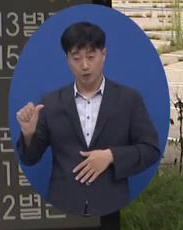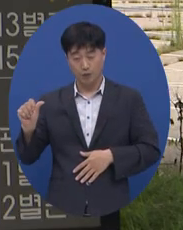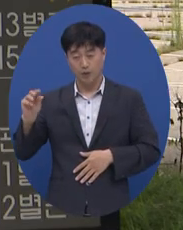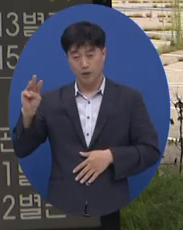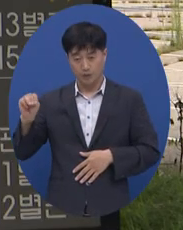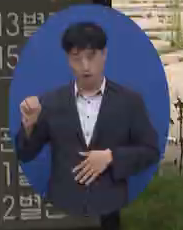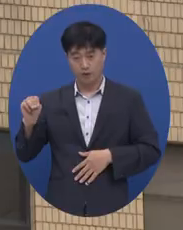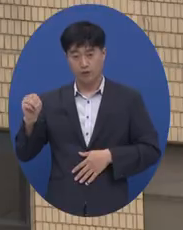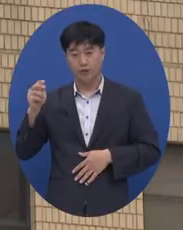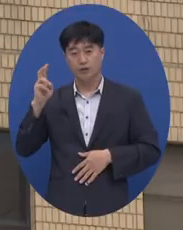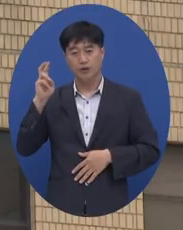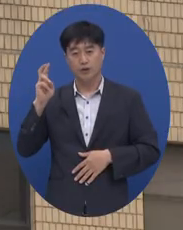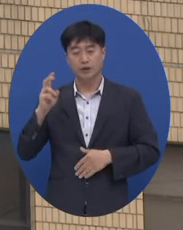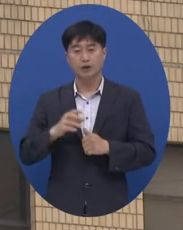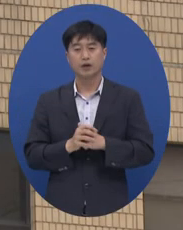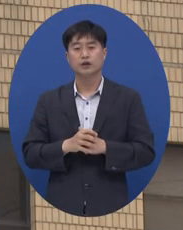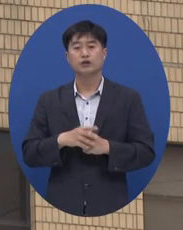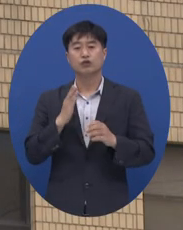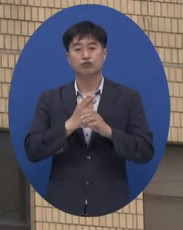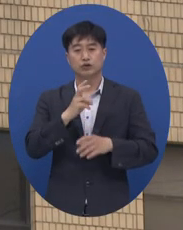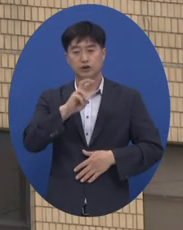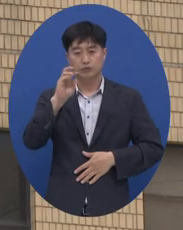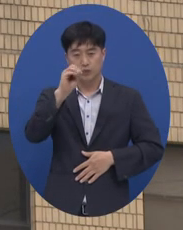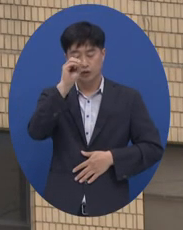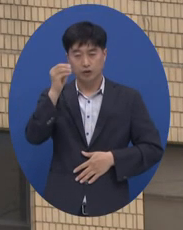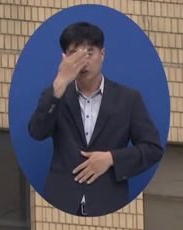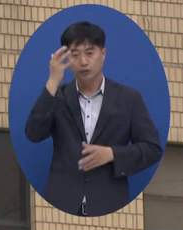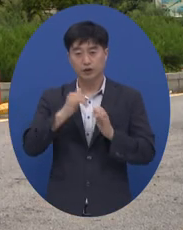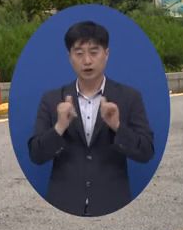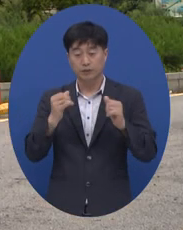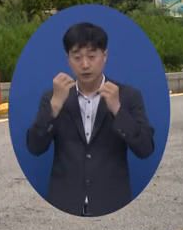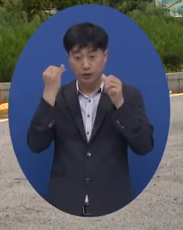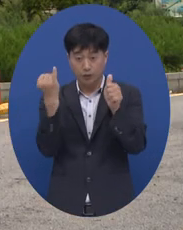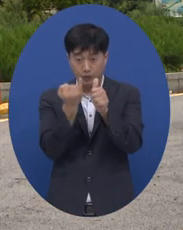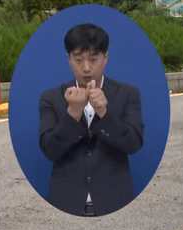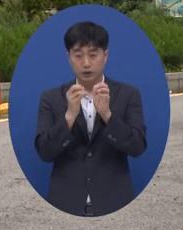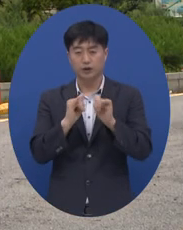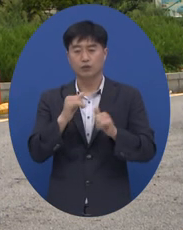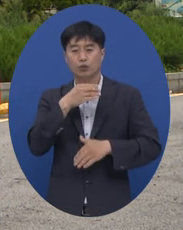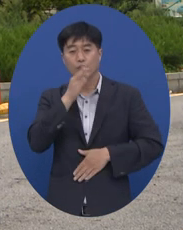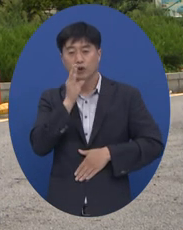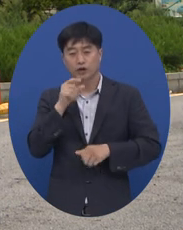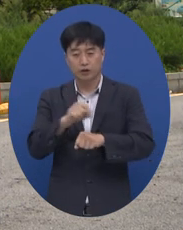이하로 지을 예정인데 이 가운데 20%는 청년이나